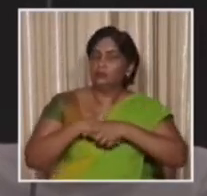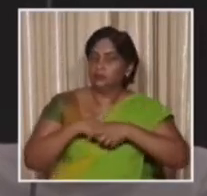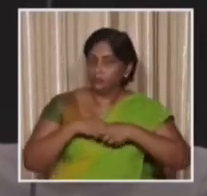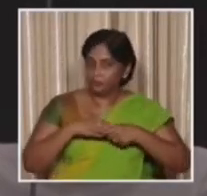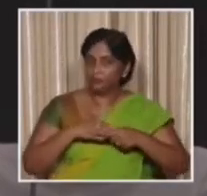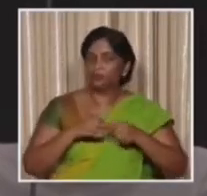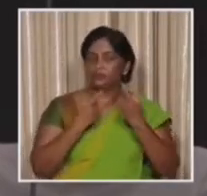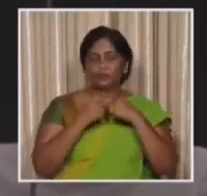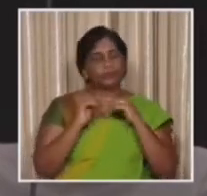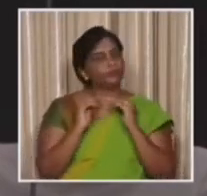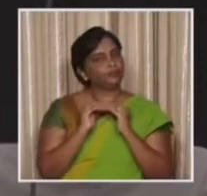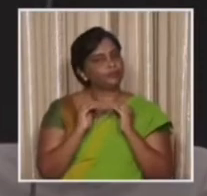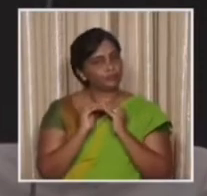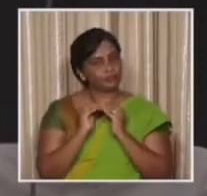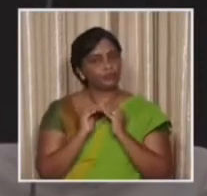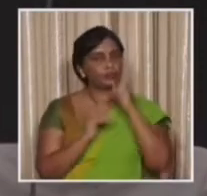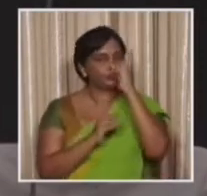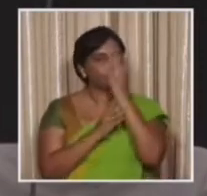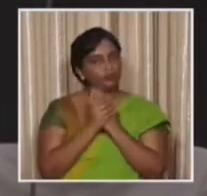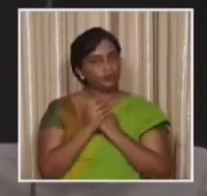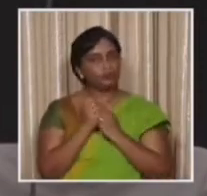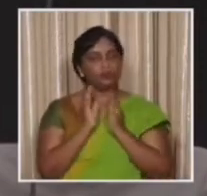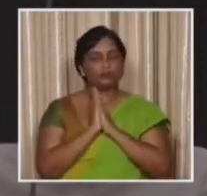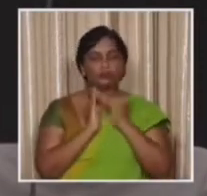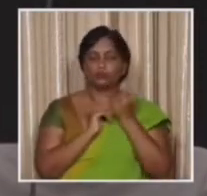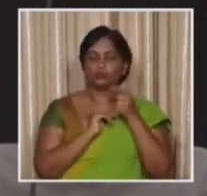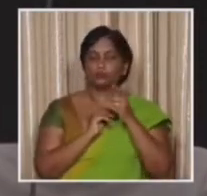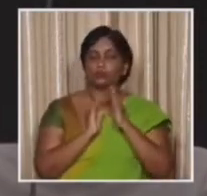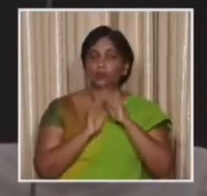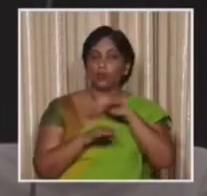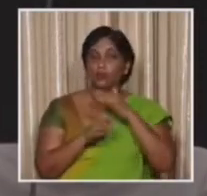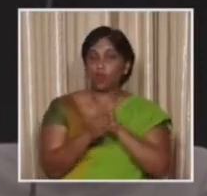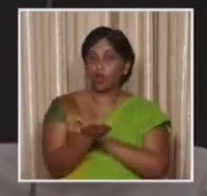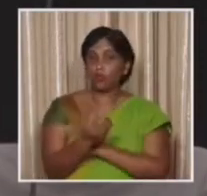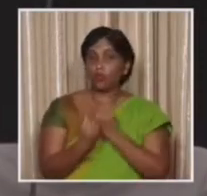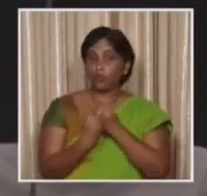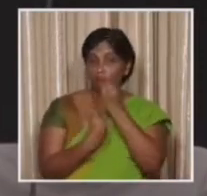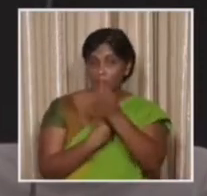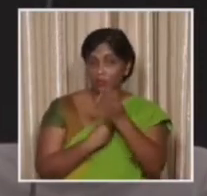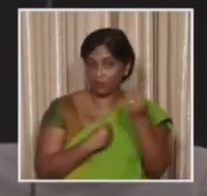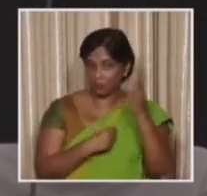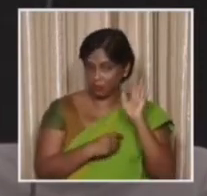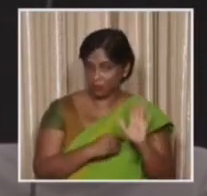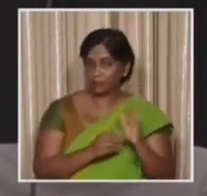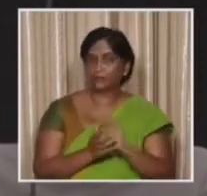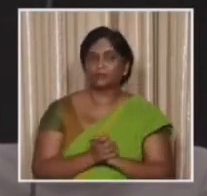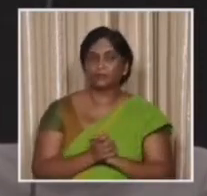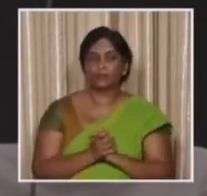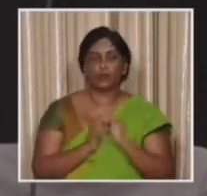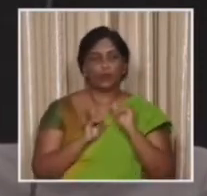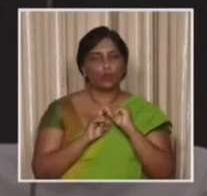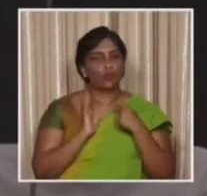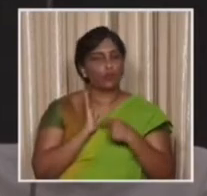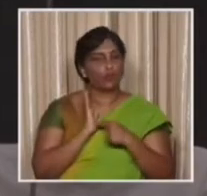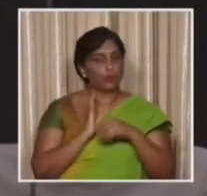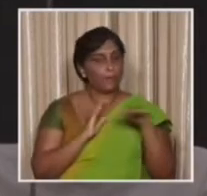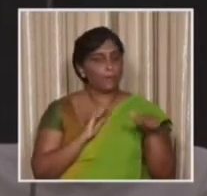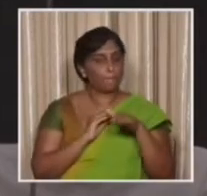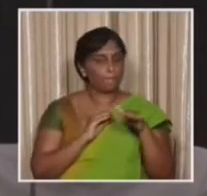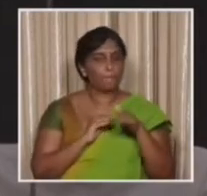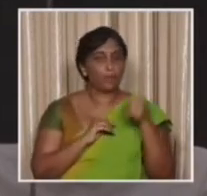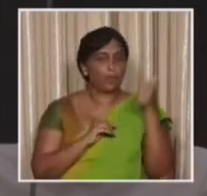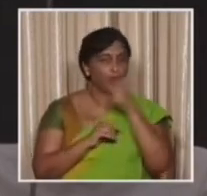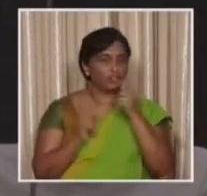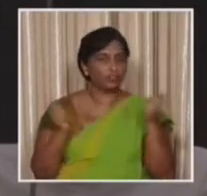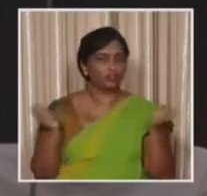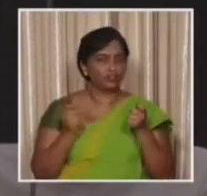நீங்கள் வழங்குவதற்கான ஏற்பாடு செய்ய வேண்டும். இறுதியாக பொத்துவில் பிரதேசத்தினுடைய சாராயம் பார் ஒன்று அமைக்கப்படுவதான ஒரு குற்றச்சாட்டை பலருமே இங்கே